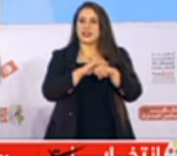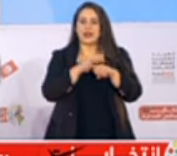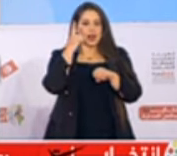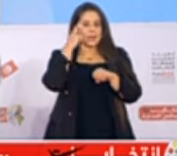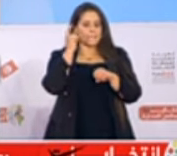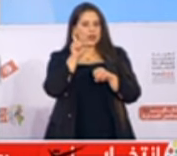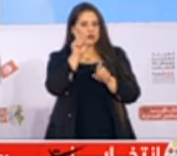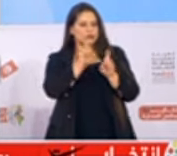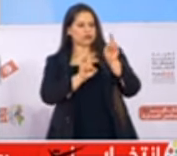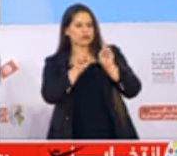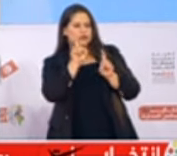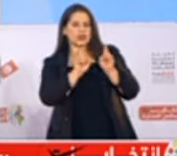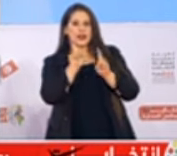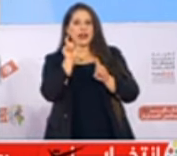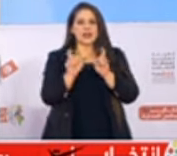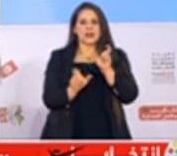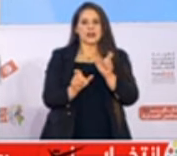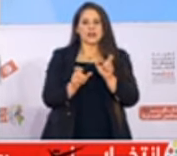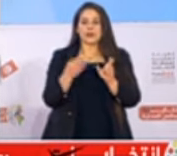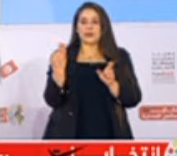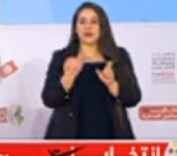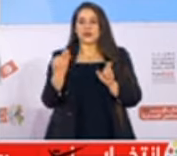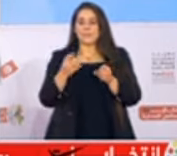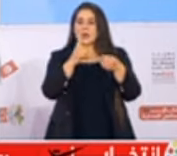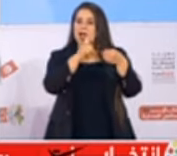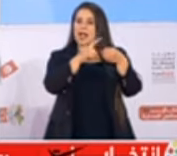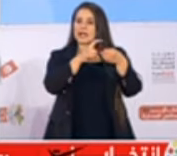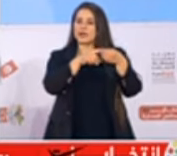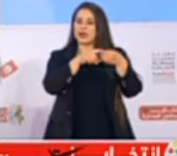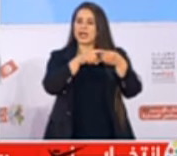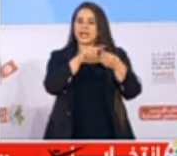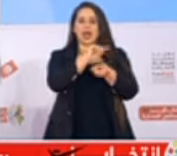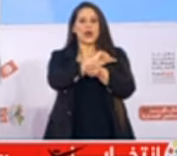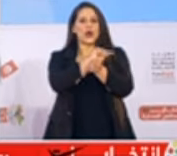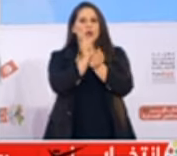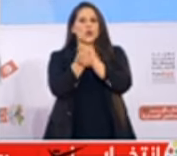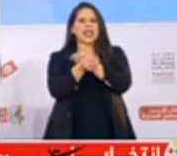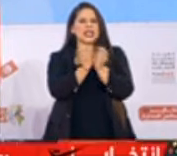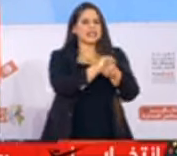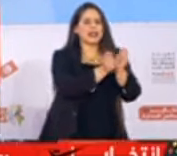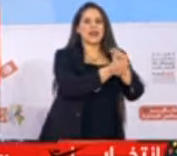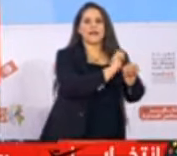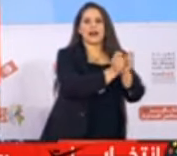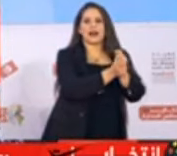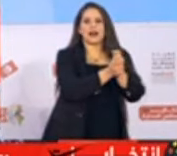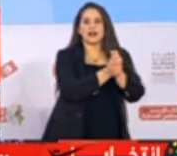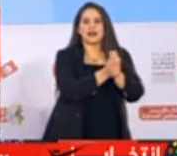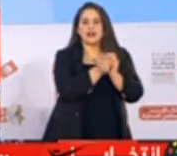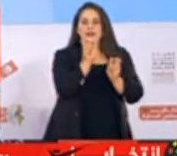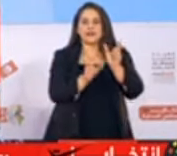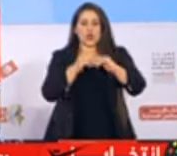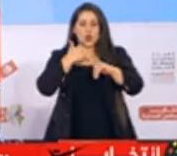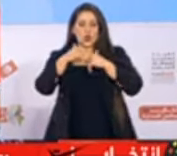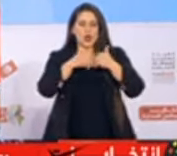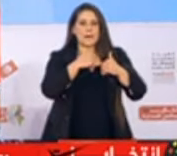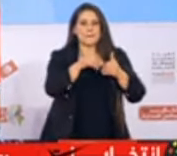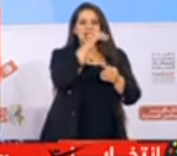نتاع تحاليل ونتاع دراسات في خصوص نسب المشاركه واختلافها بحسب اختلاف نوعية كل المسارات